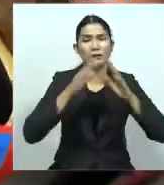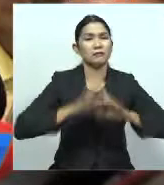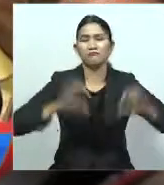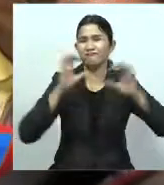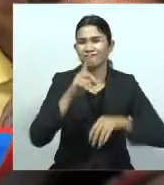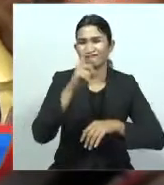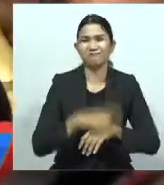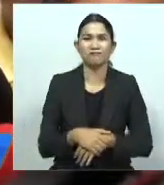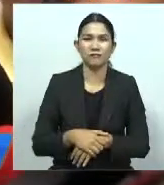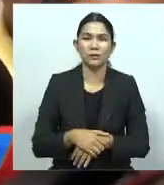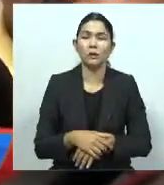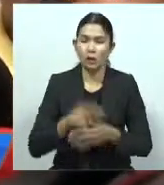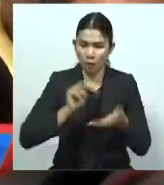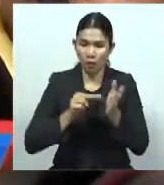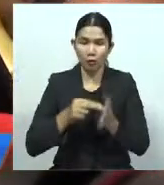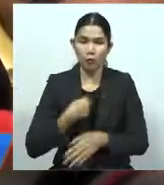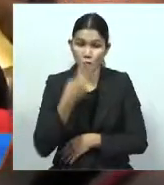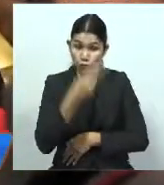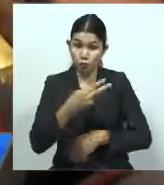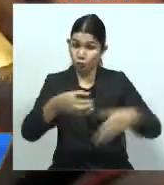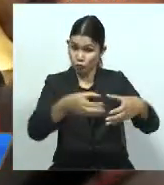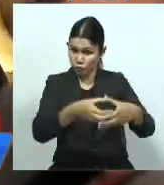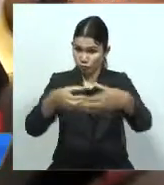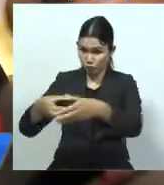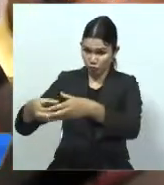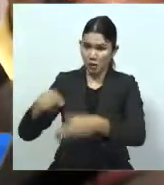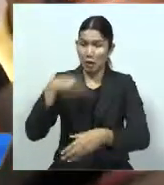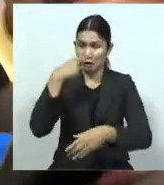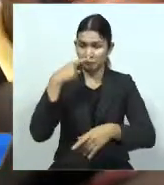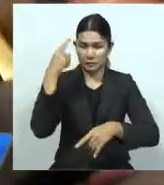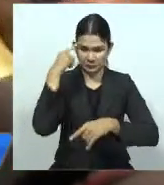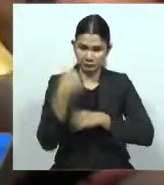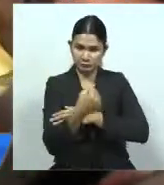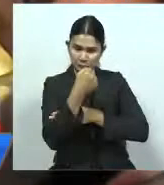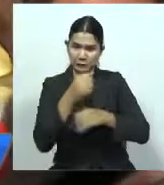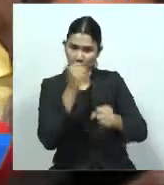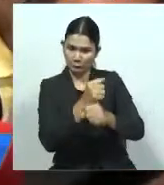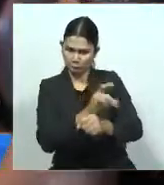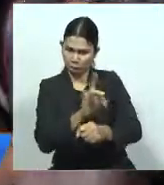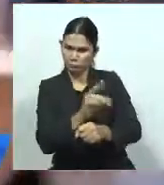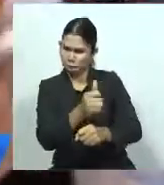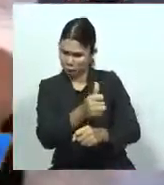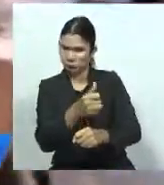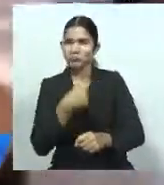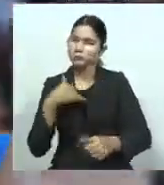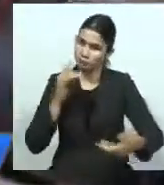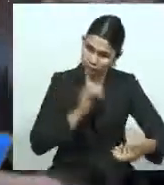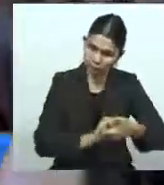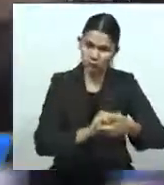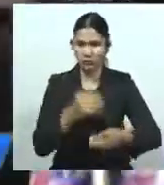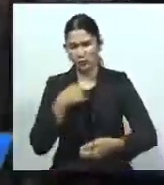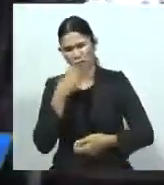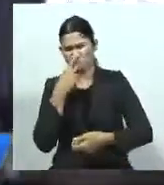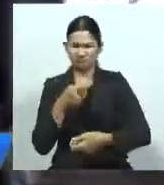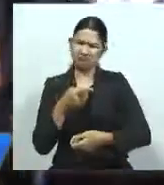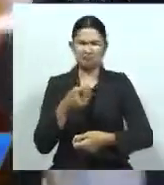้คือเขาจะเน้นไปที่เสถียรภาพของรัฐบาลถ ้ าฝั่งไหนมีเสถียรภาพมากที่สุดก็จะเข้าร่วมฝั่งนั้น ครับเพื่อที่จะขับเคลื่อนนโยบายที่คุ